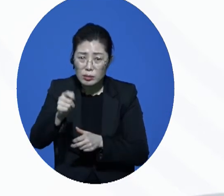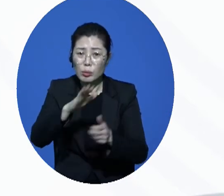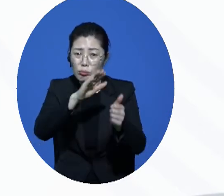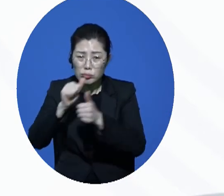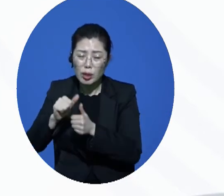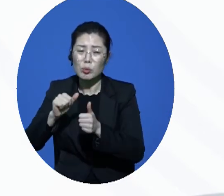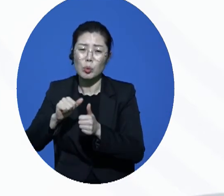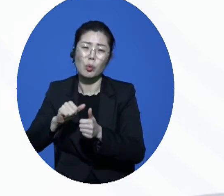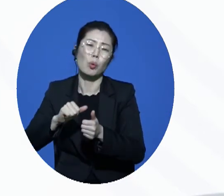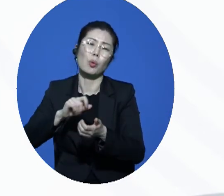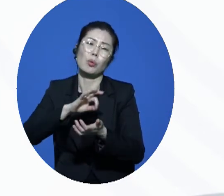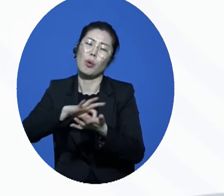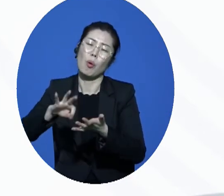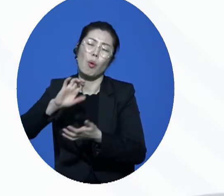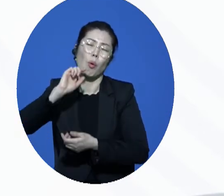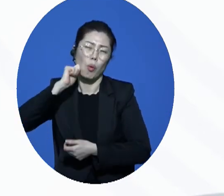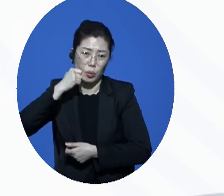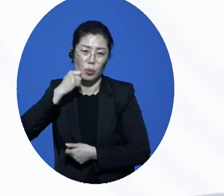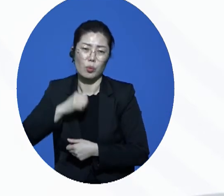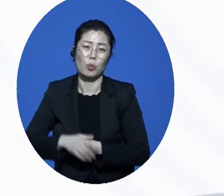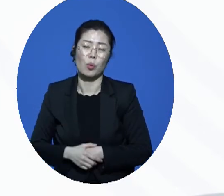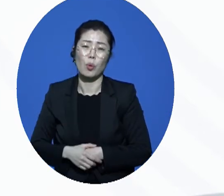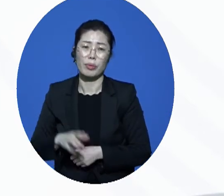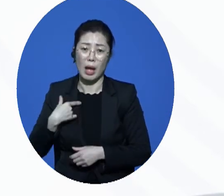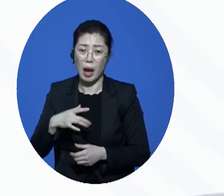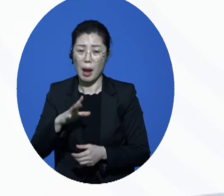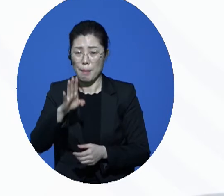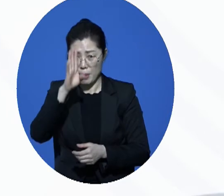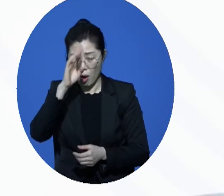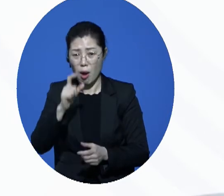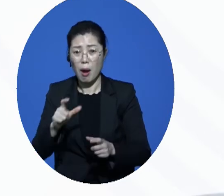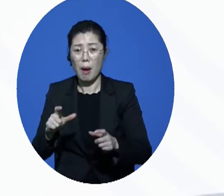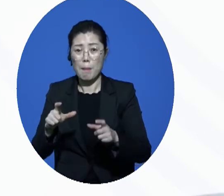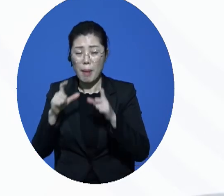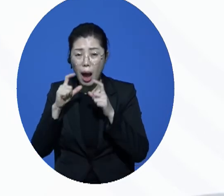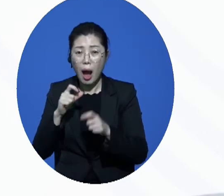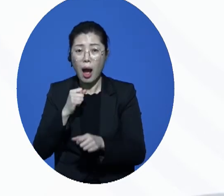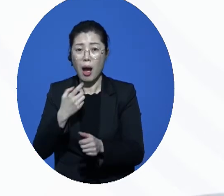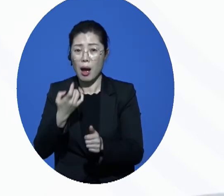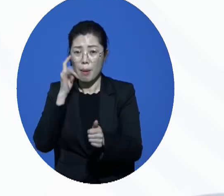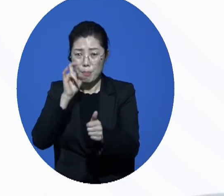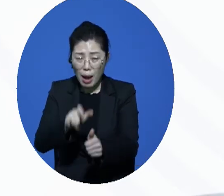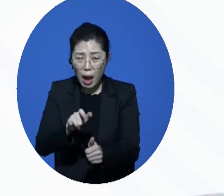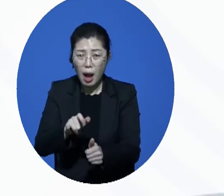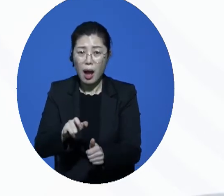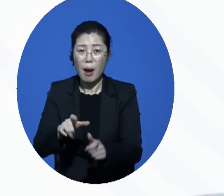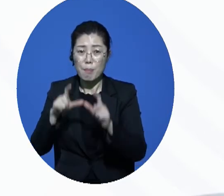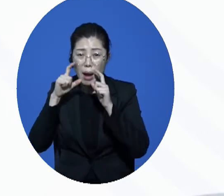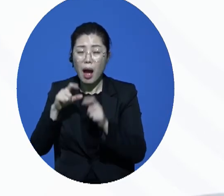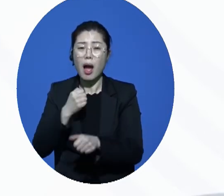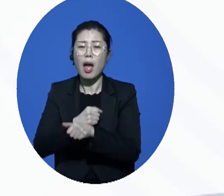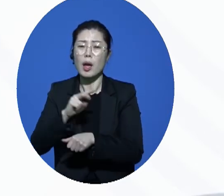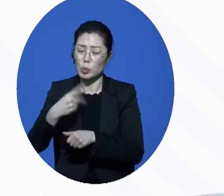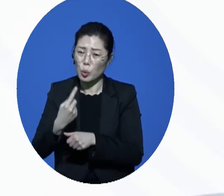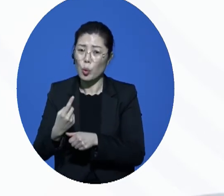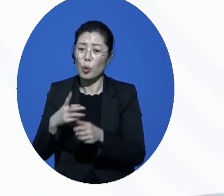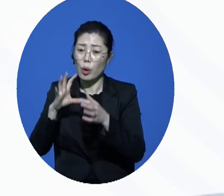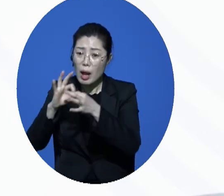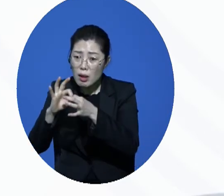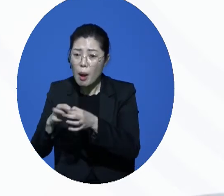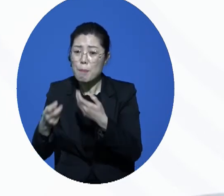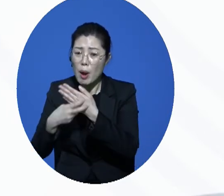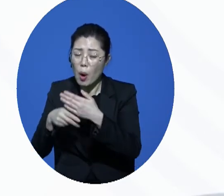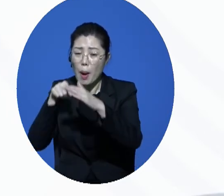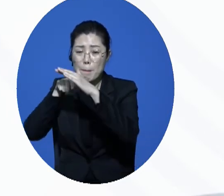수 없었습니다. 진단과 확진을 받아도 이 진단과 확진 과정에서 입원할 수 있는 병원을 찾을 수조차